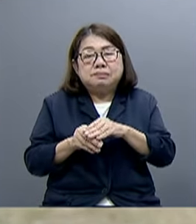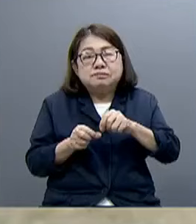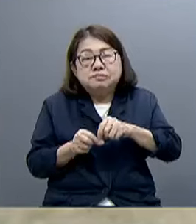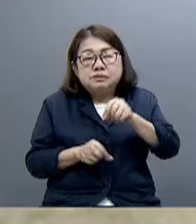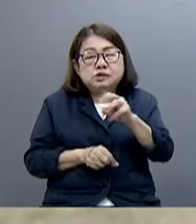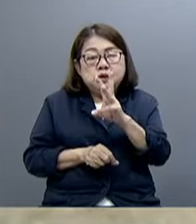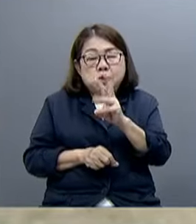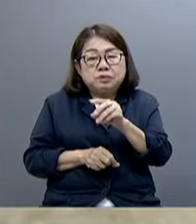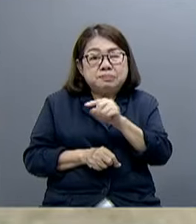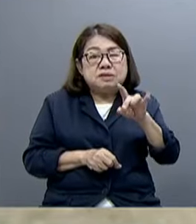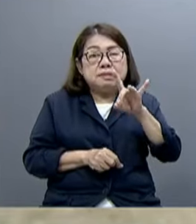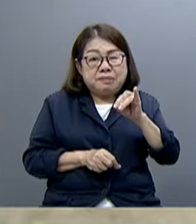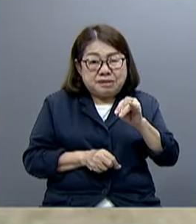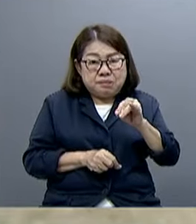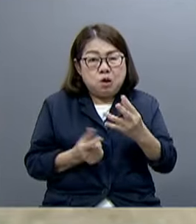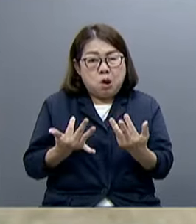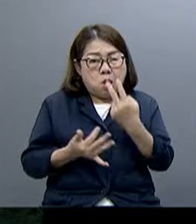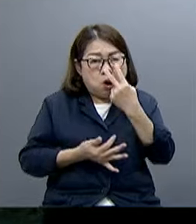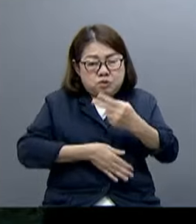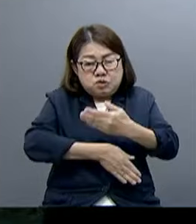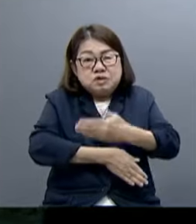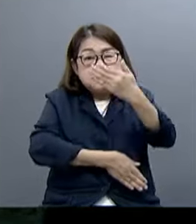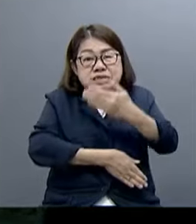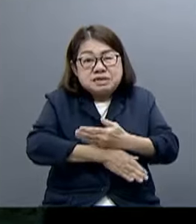เซนติเมตรหากต้องมีการระบายน้ำจากเขื่อนเจ้าพระยาเพิ่มค่ะ ค่ะ